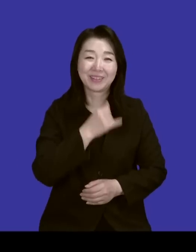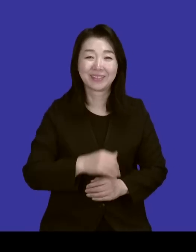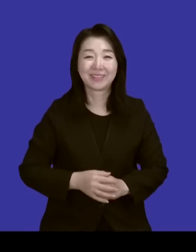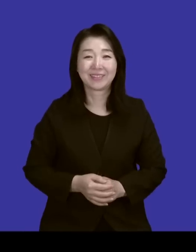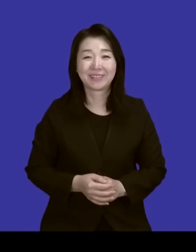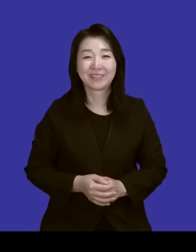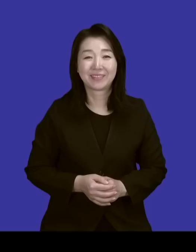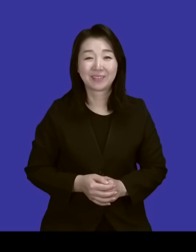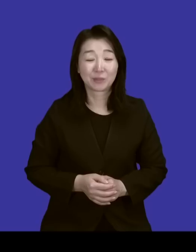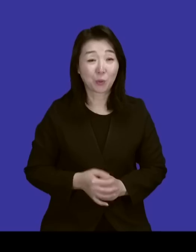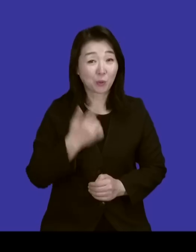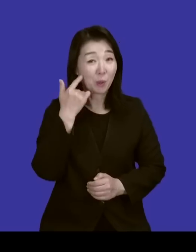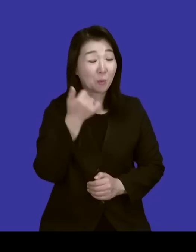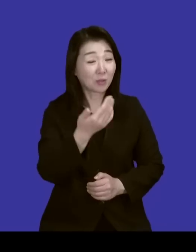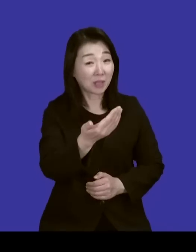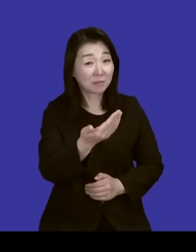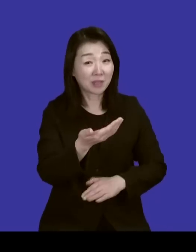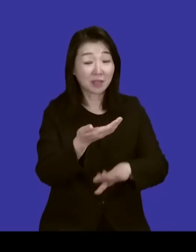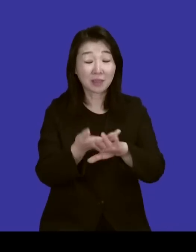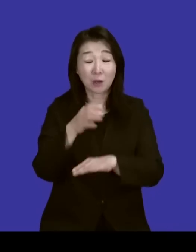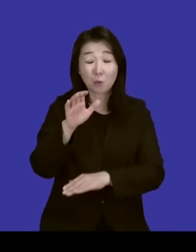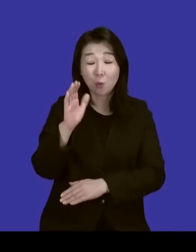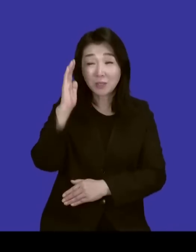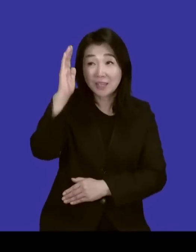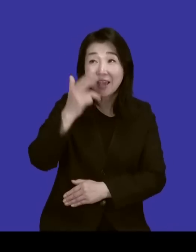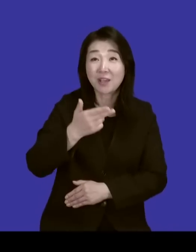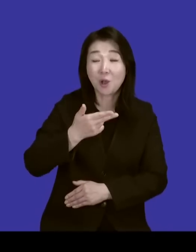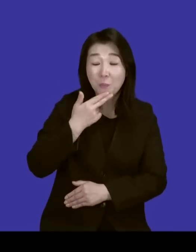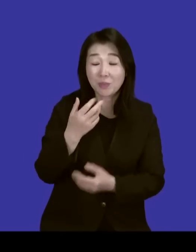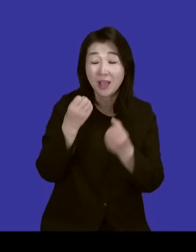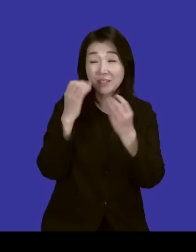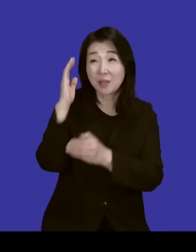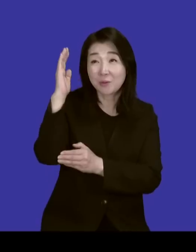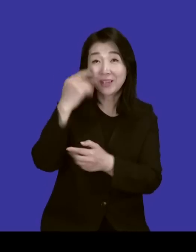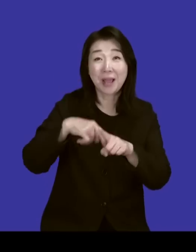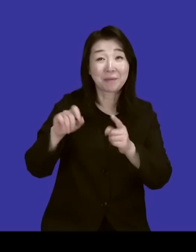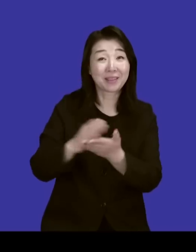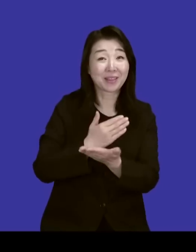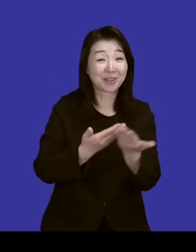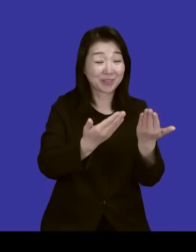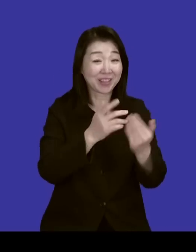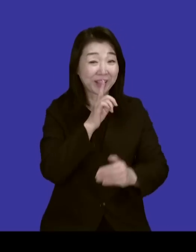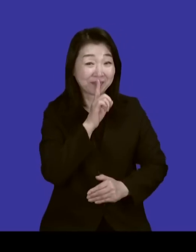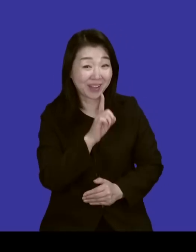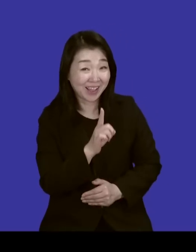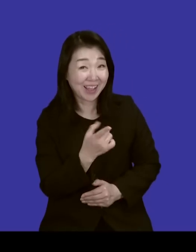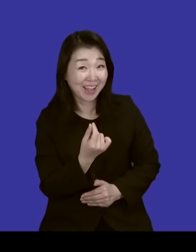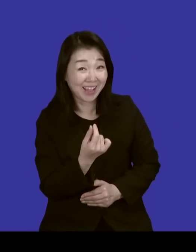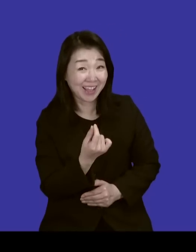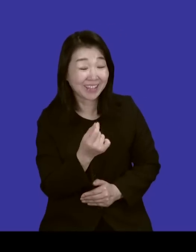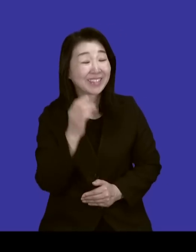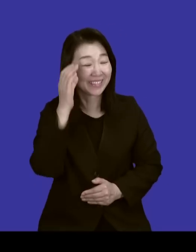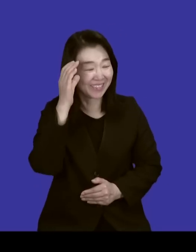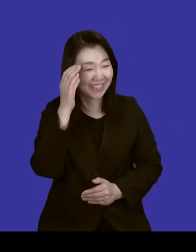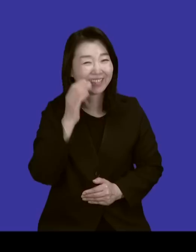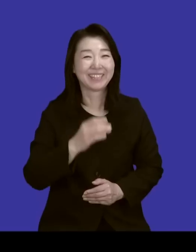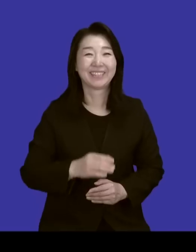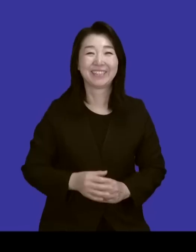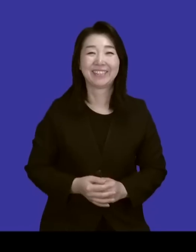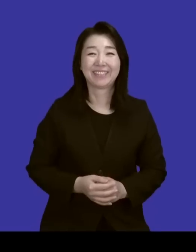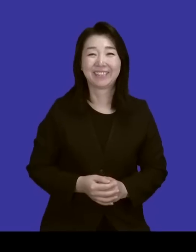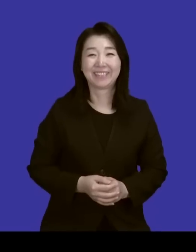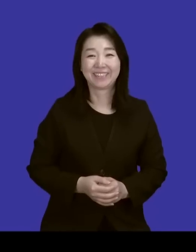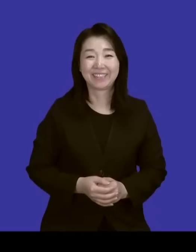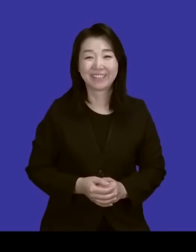얘기 들어보니까 오늘 목사님께서 다른 곳에서 해주지 않았던 새로운 얘기들 오늘 많이 준비하셨다고 글쎄요. 기대하겠습니다.